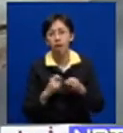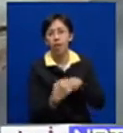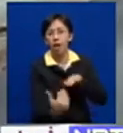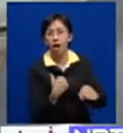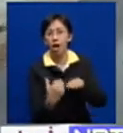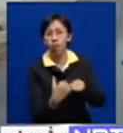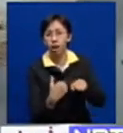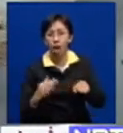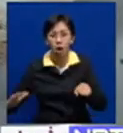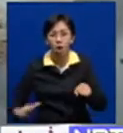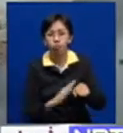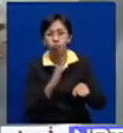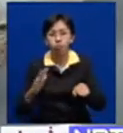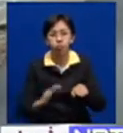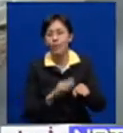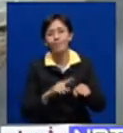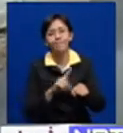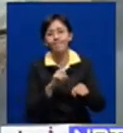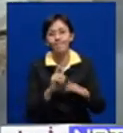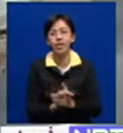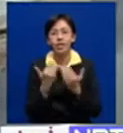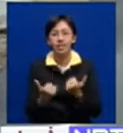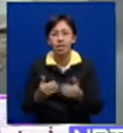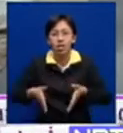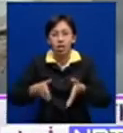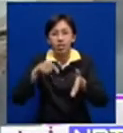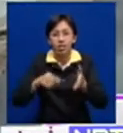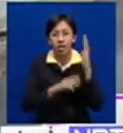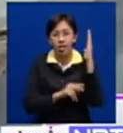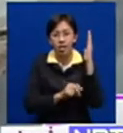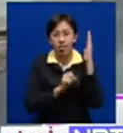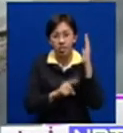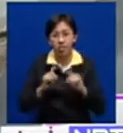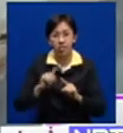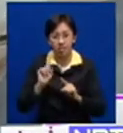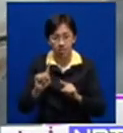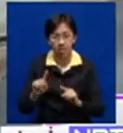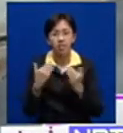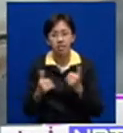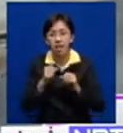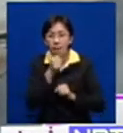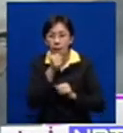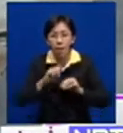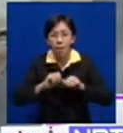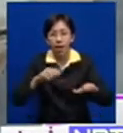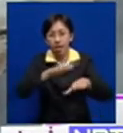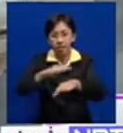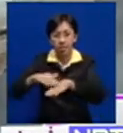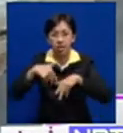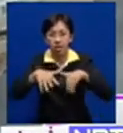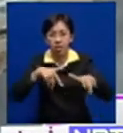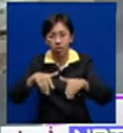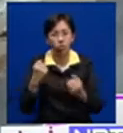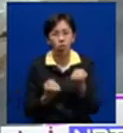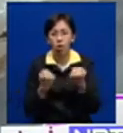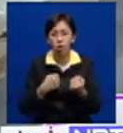ทางจราจรไม่สามารถใช้การได้ล่าสุดทางแขวงการทางนครศรีธรรมราชที่1นะคะก็ประกาศให้พี่น้องประชาชนหลีก